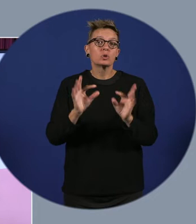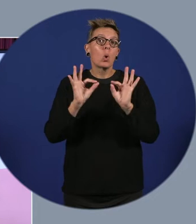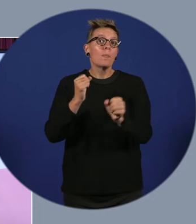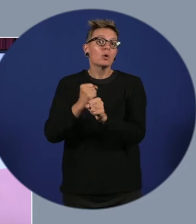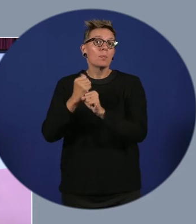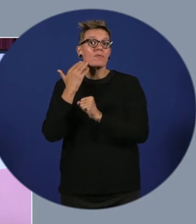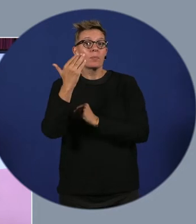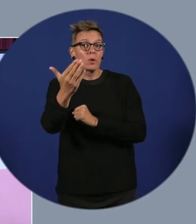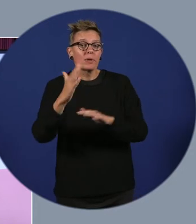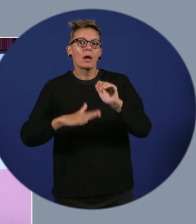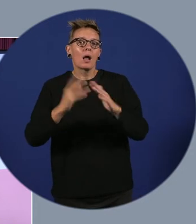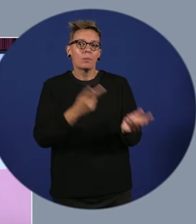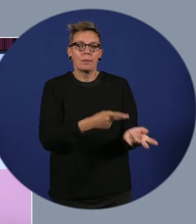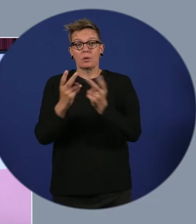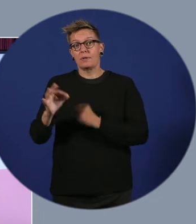vidare med demokrati.